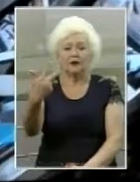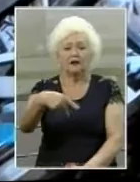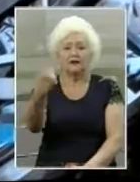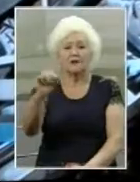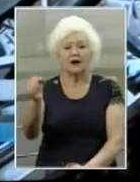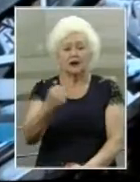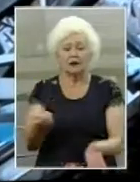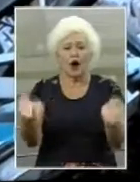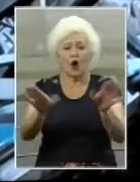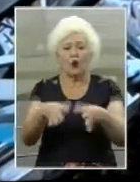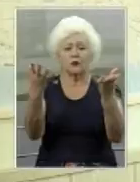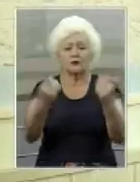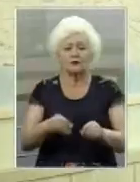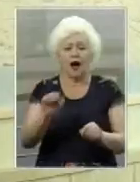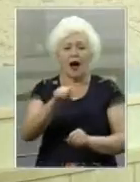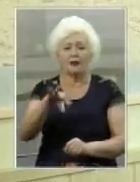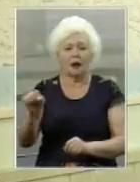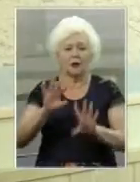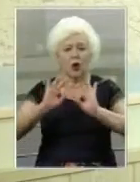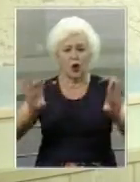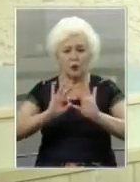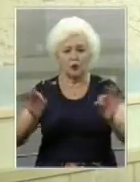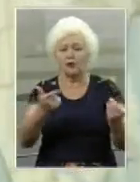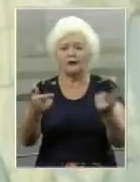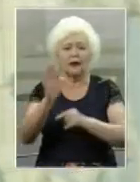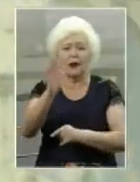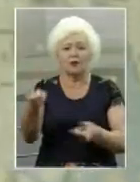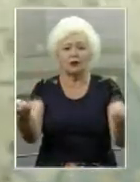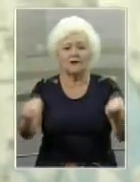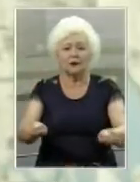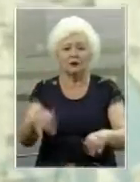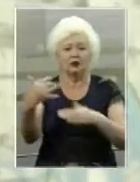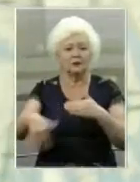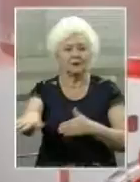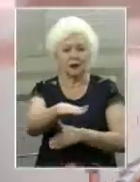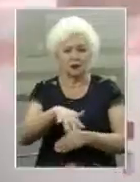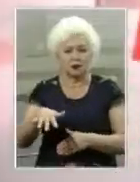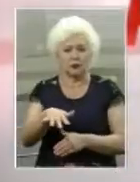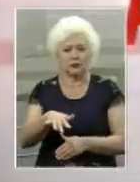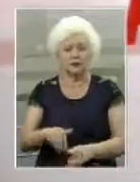31 серпня – останній день аналогового мовлення. Де воно буде відключене на Херсонщині?